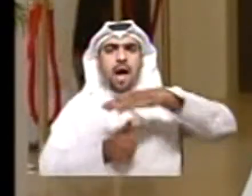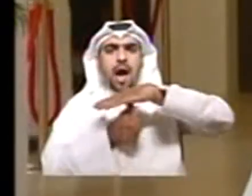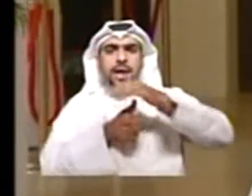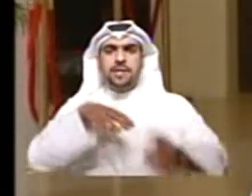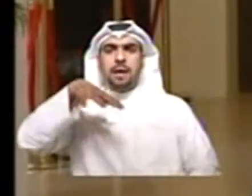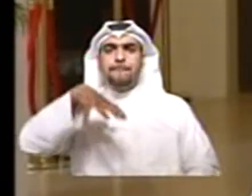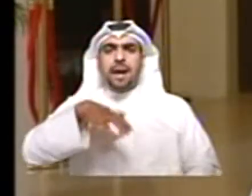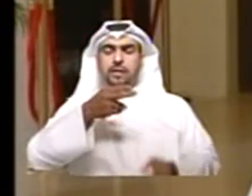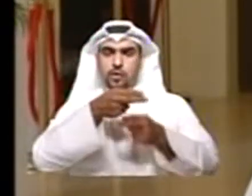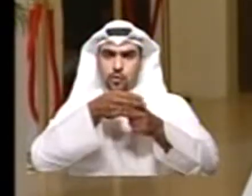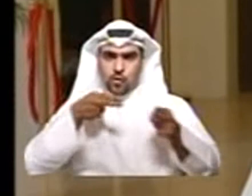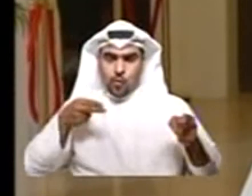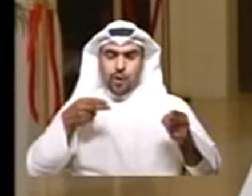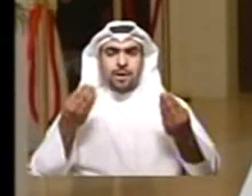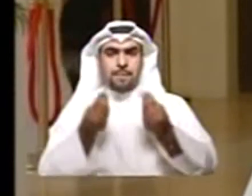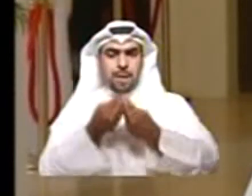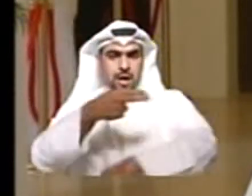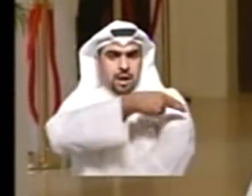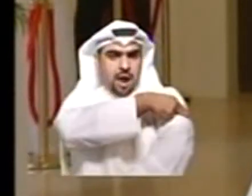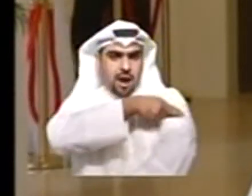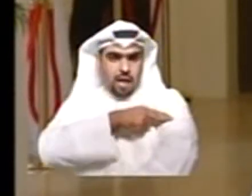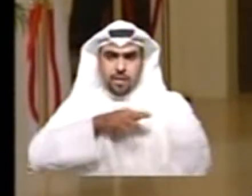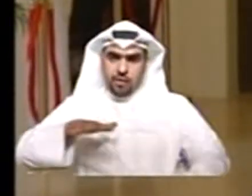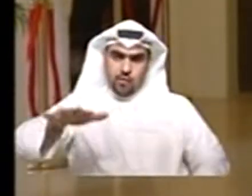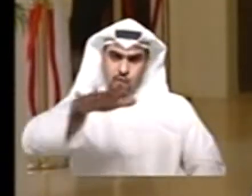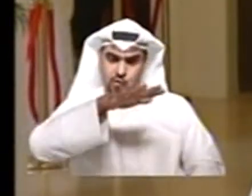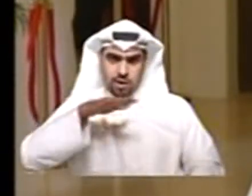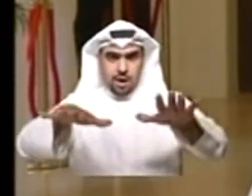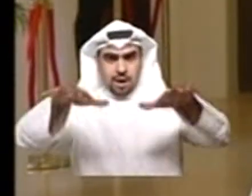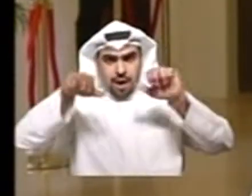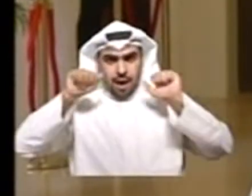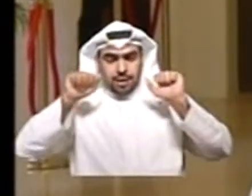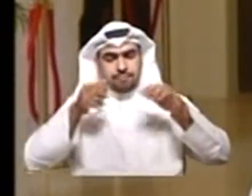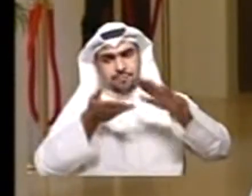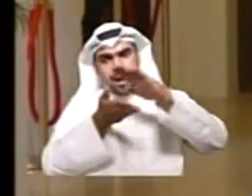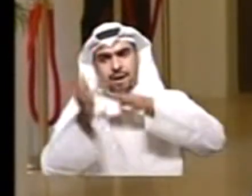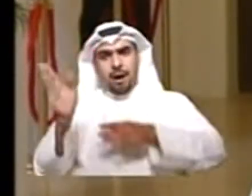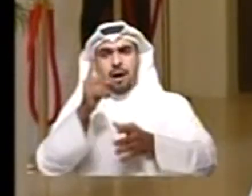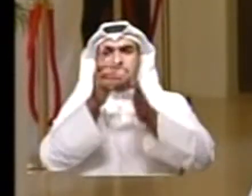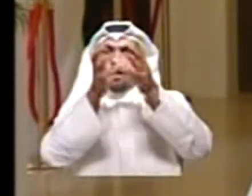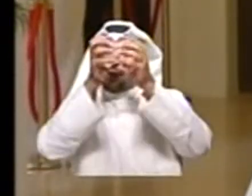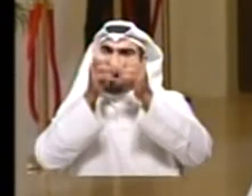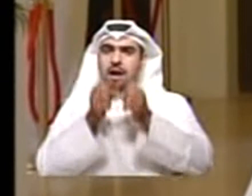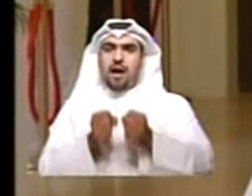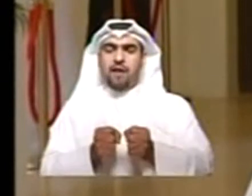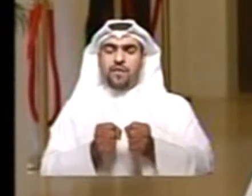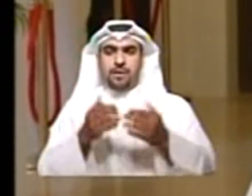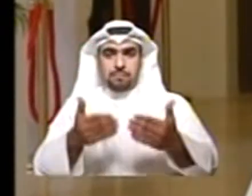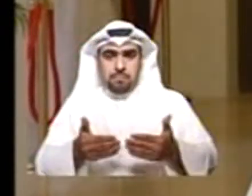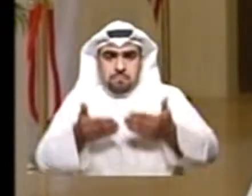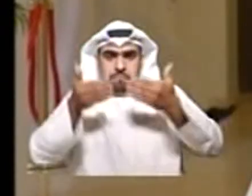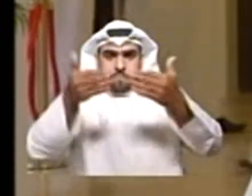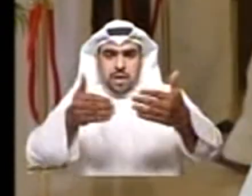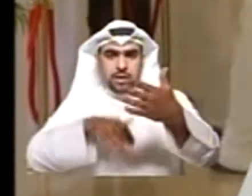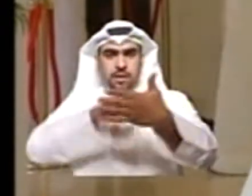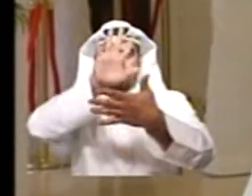ورعاه مع السادة النواب، وبعد ذلك غادر سموه حفظ الله ورعايته، وبعد ذلك استهل المجلس